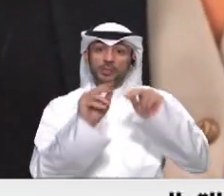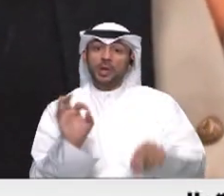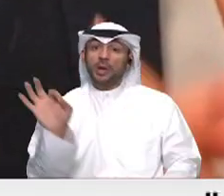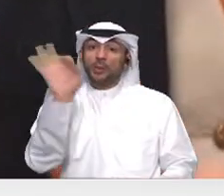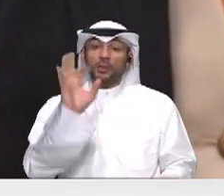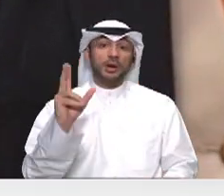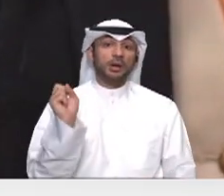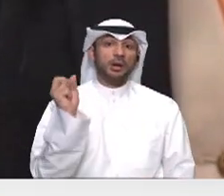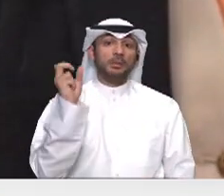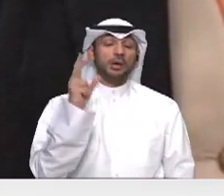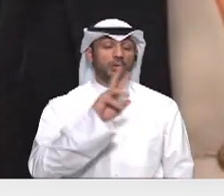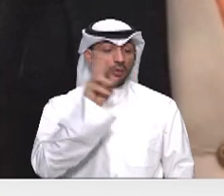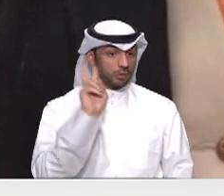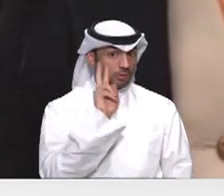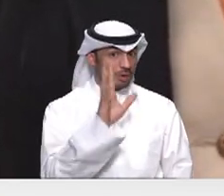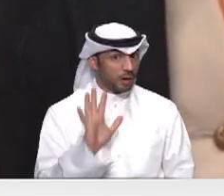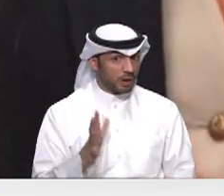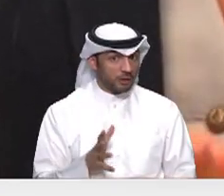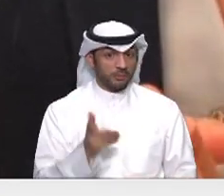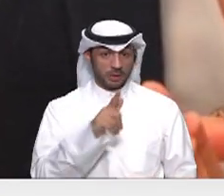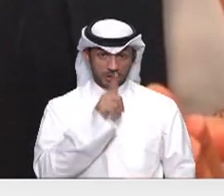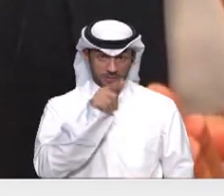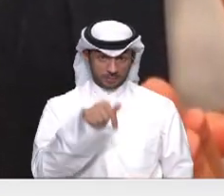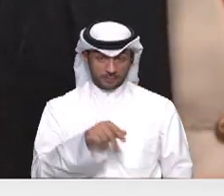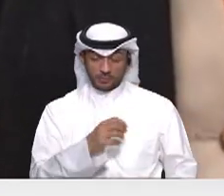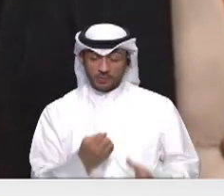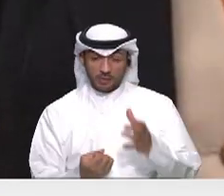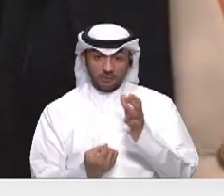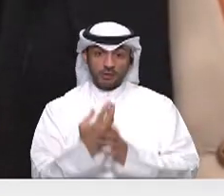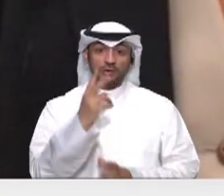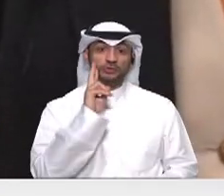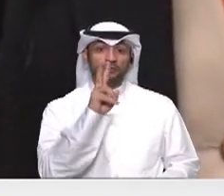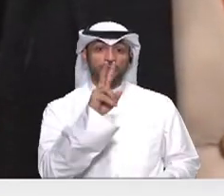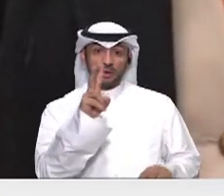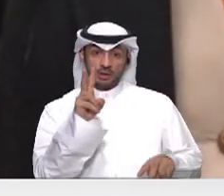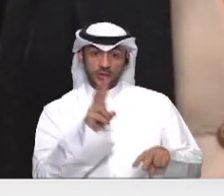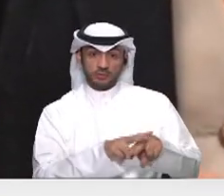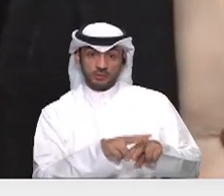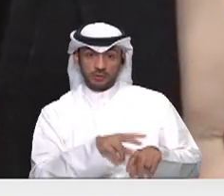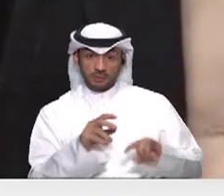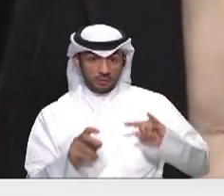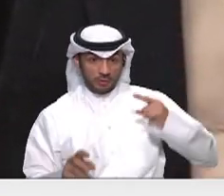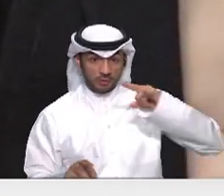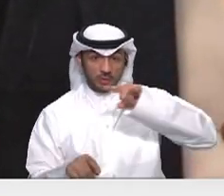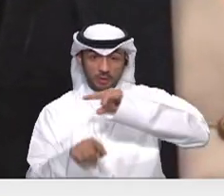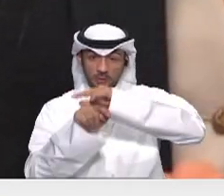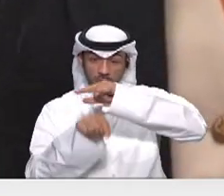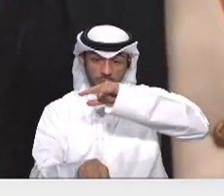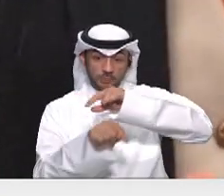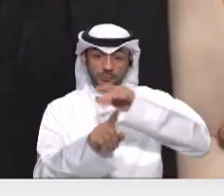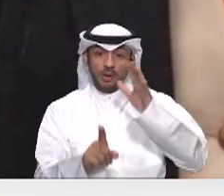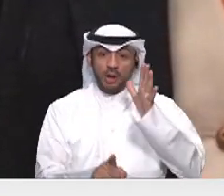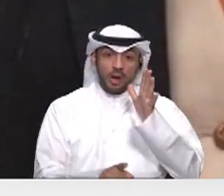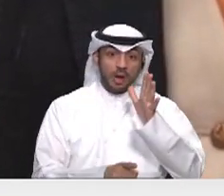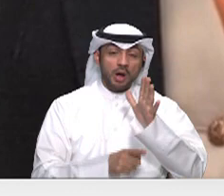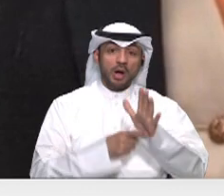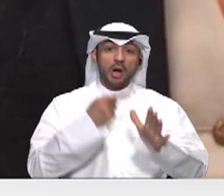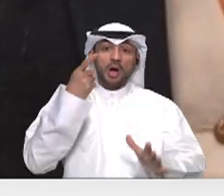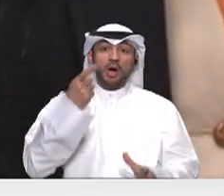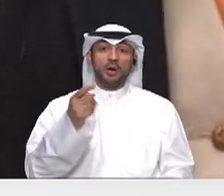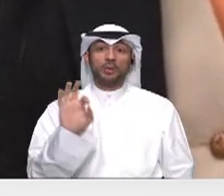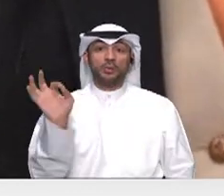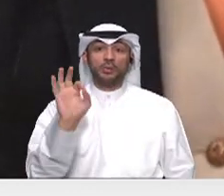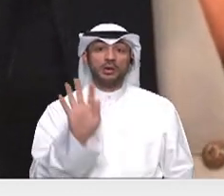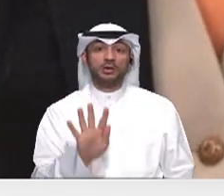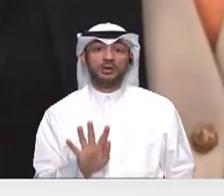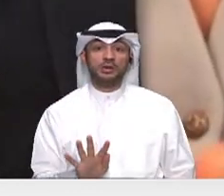الهدوء. الملفت كان اليوم أيضا أن الغارات الإسرائيلية طالت لأول مرة قضاء صغرتا في